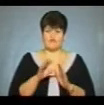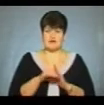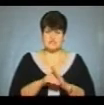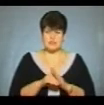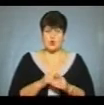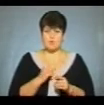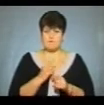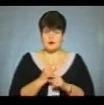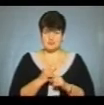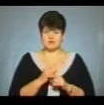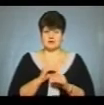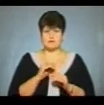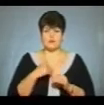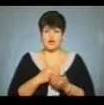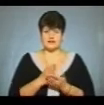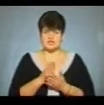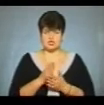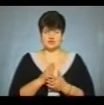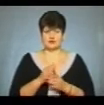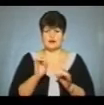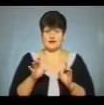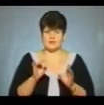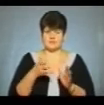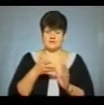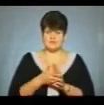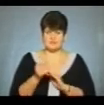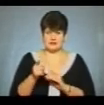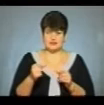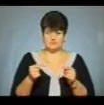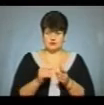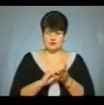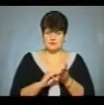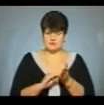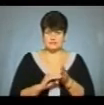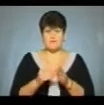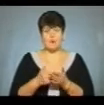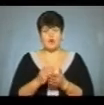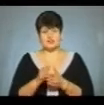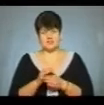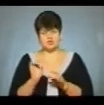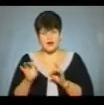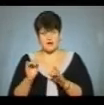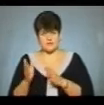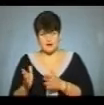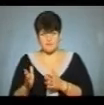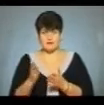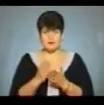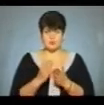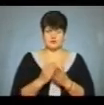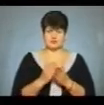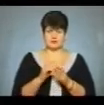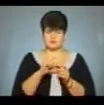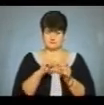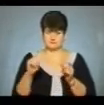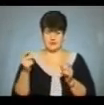на розміщення політичної реклами та на витрати на неї. Чітко сформулювати в законі ознаки політичної реклами, враховуючи наявність політичних гасел та кольорової